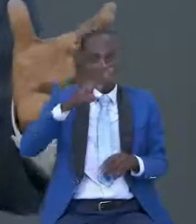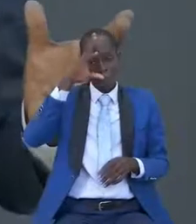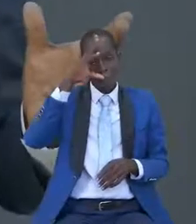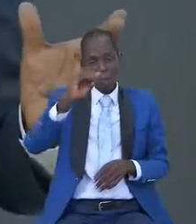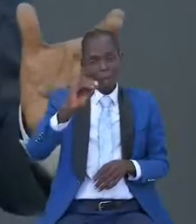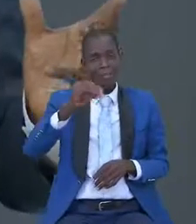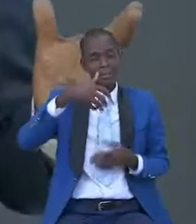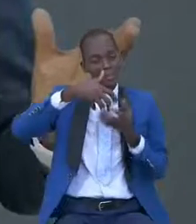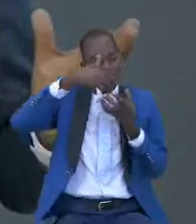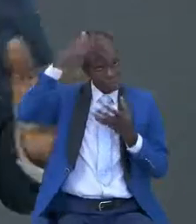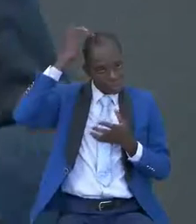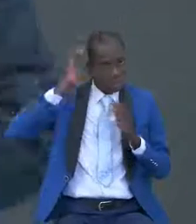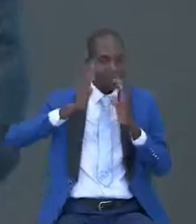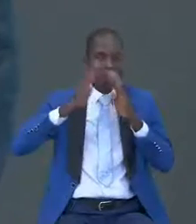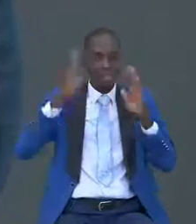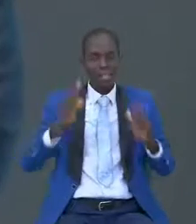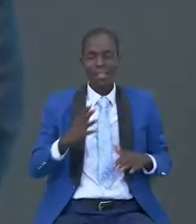lion a dormi